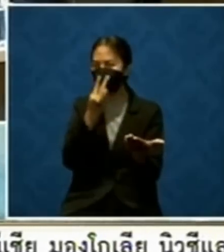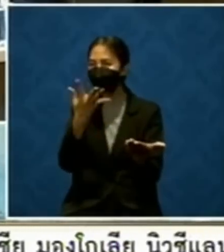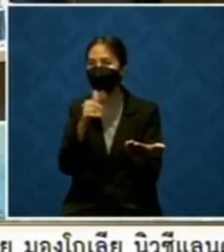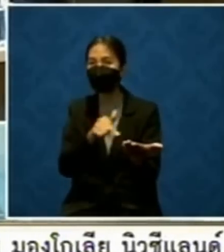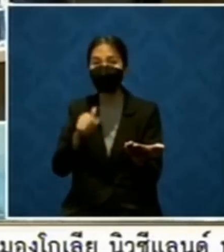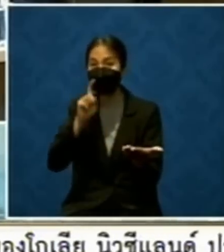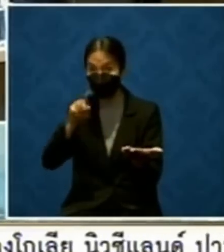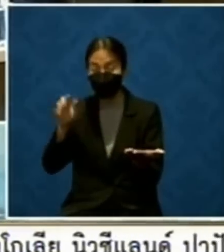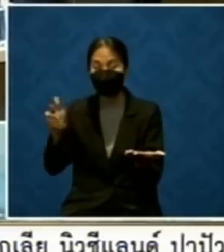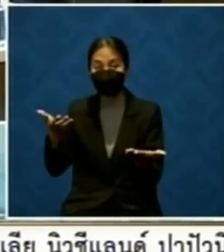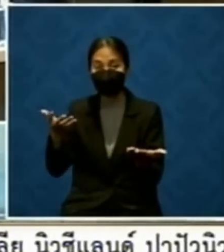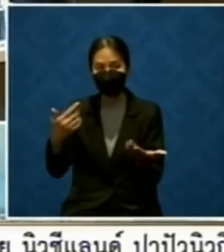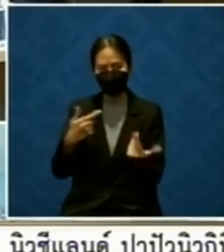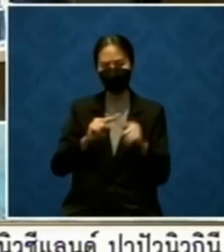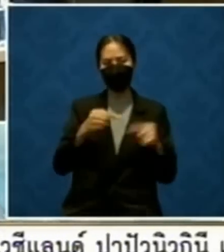รษ